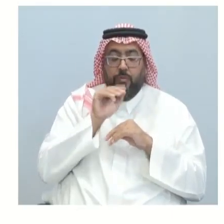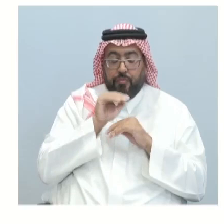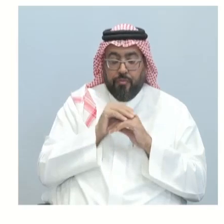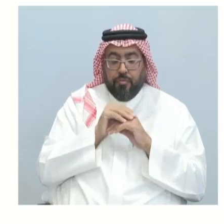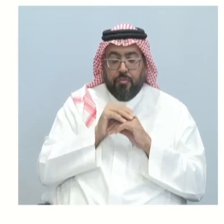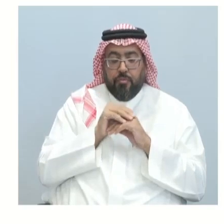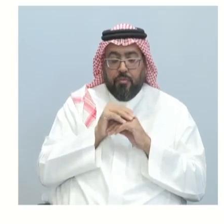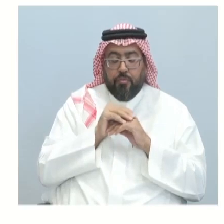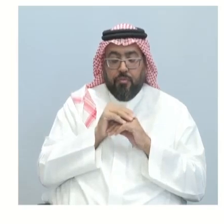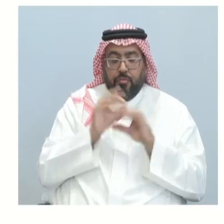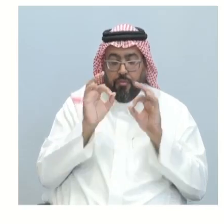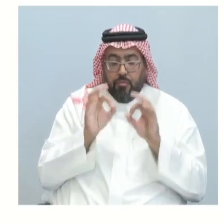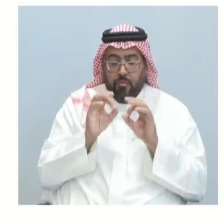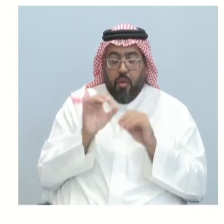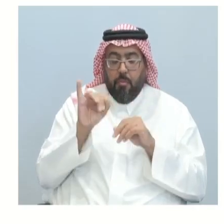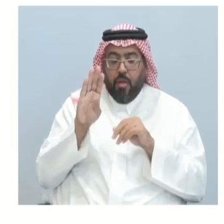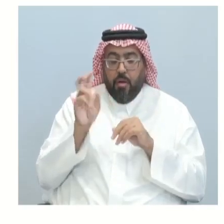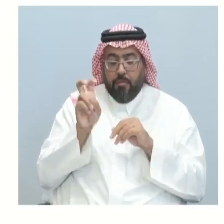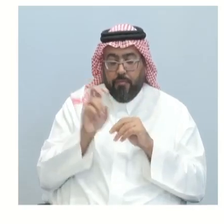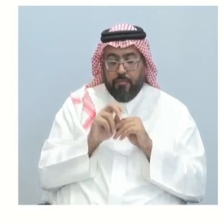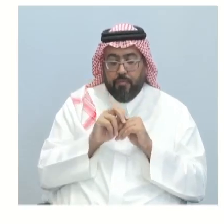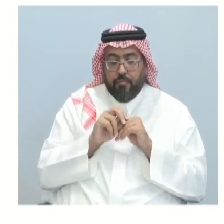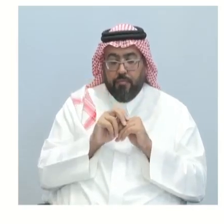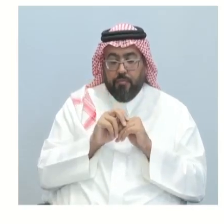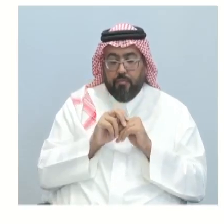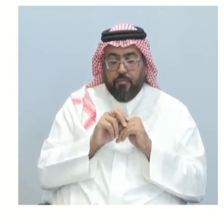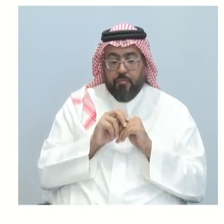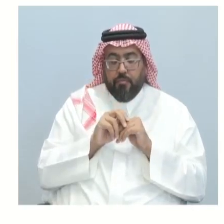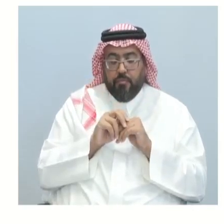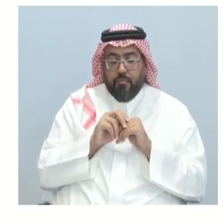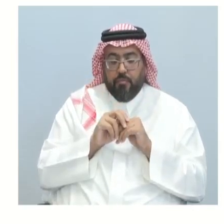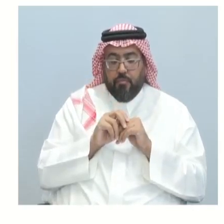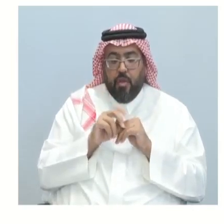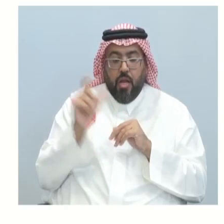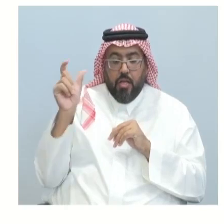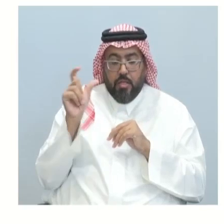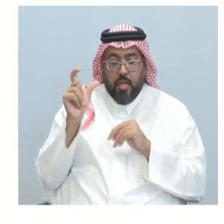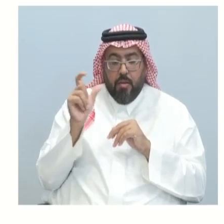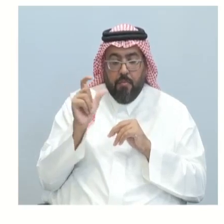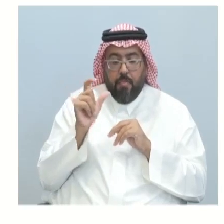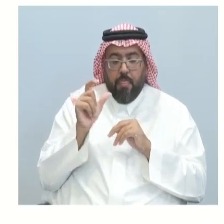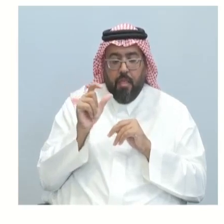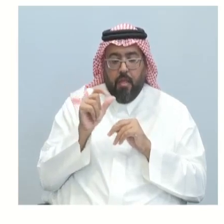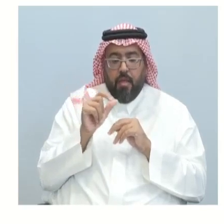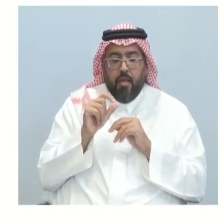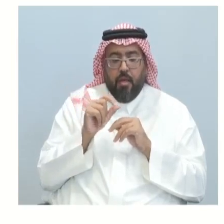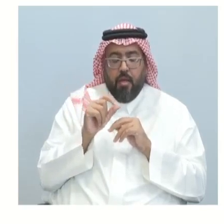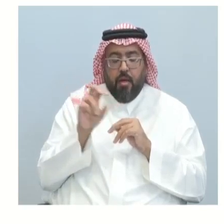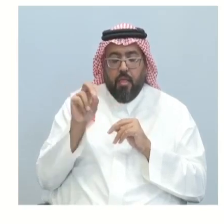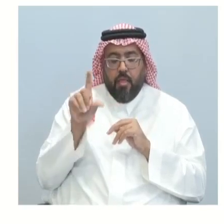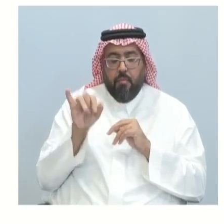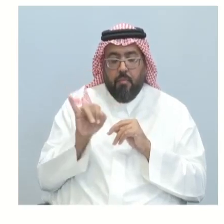ايضا الاب له مكانه ليس كذلك الا ان الاسلام قد